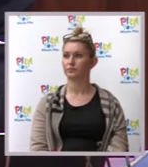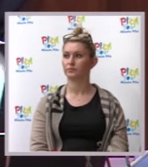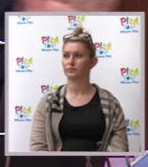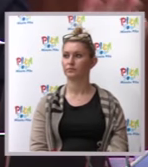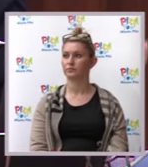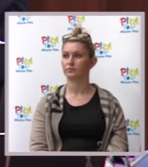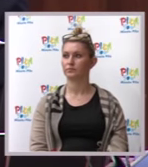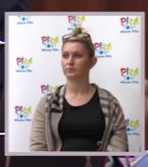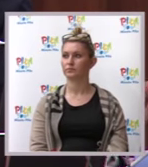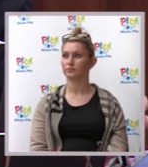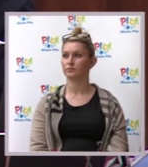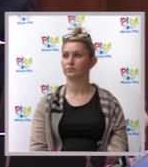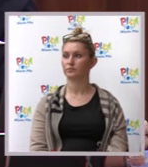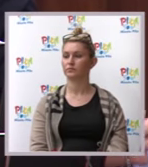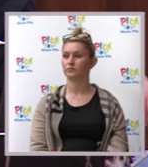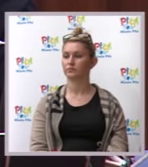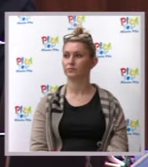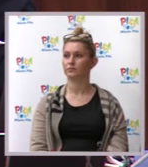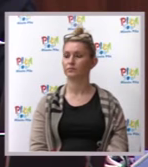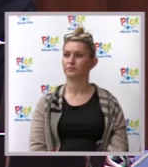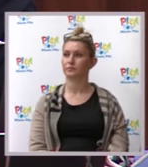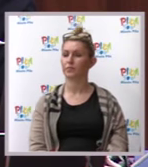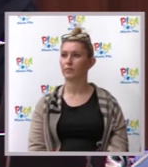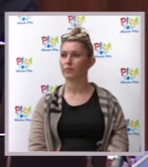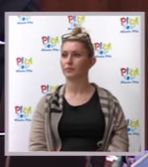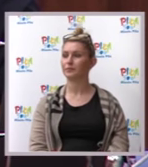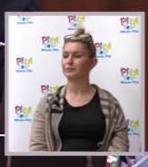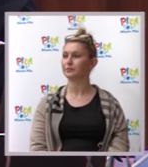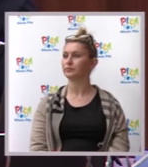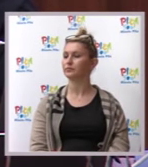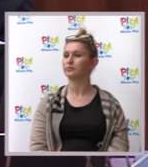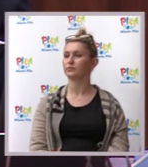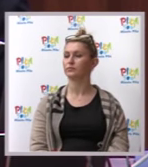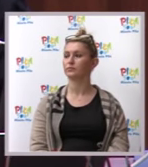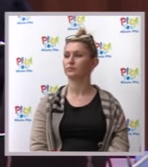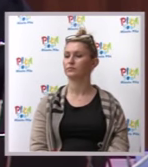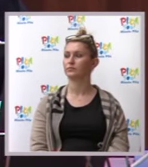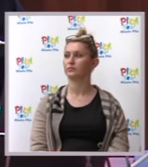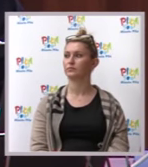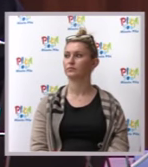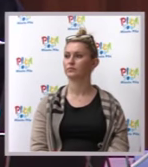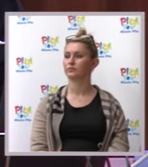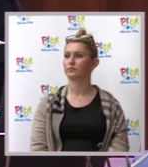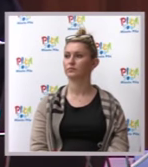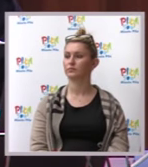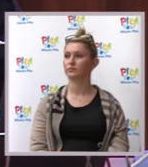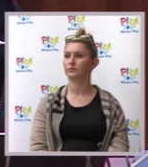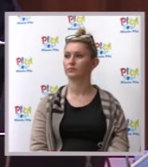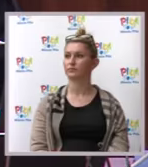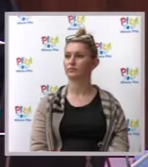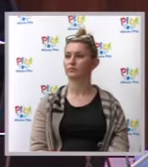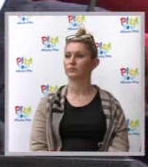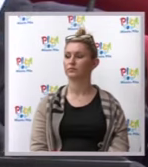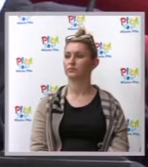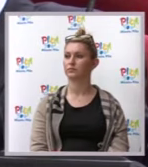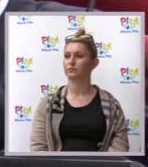kierunkiem, ale to oczywiście do niczego tutaj zmusić ani nie mogę, ani nie zamierzam. Pan przewodniczący Lucjan Szutkowski, bardzo proszę. Panie przewodniczący, Wysoka